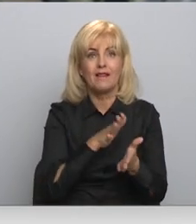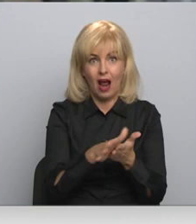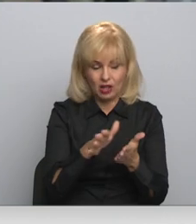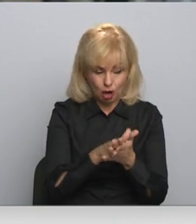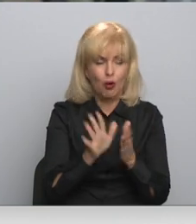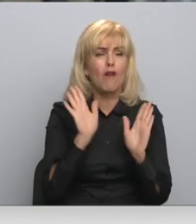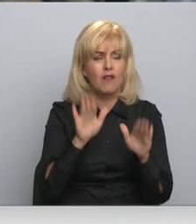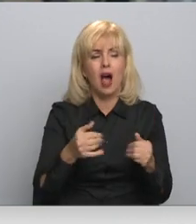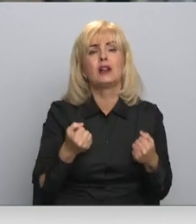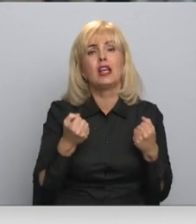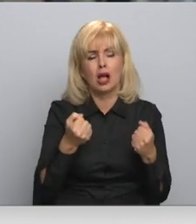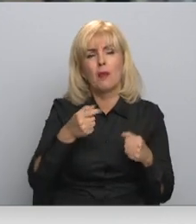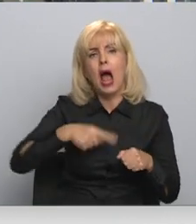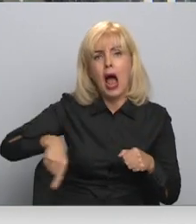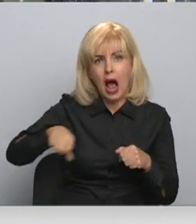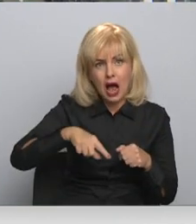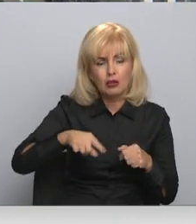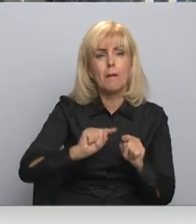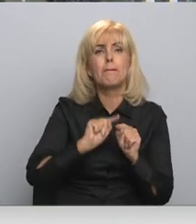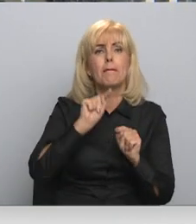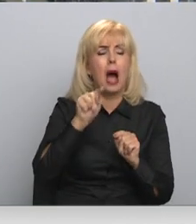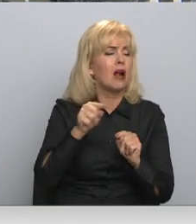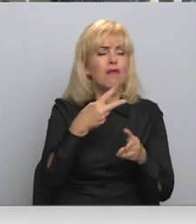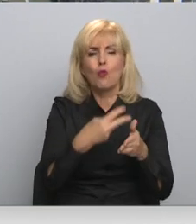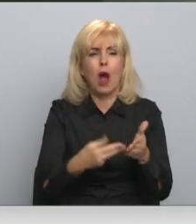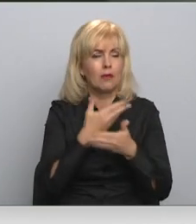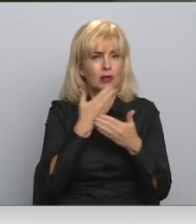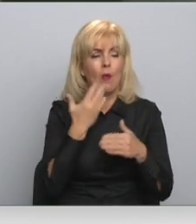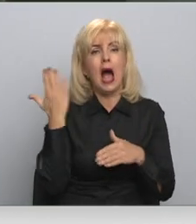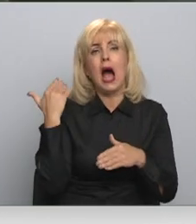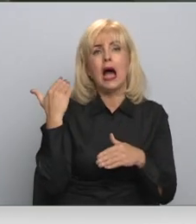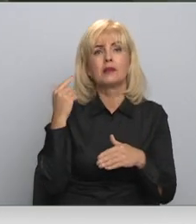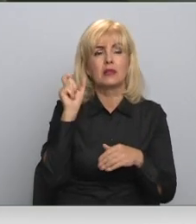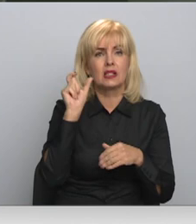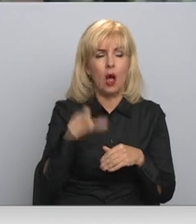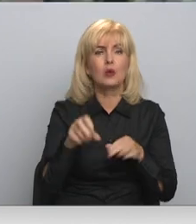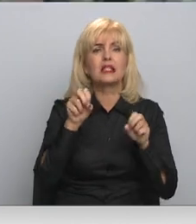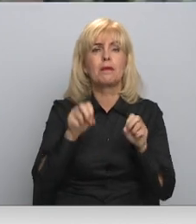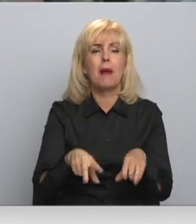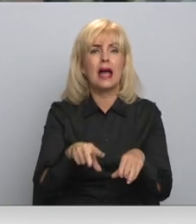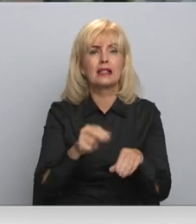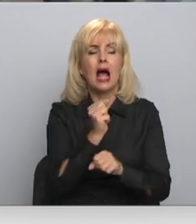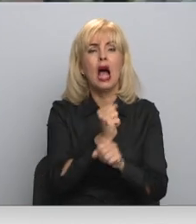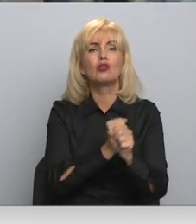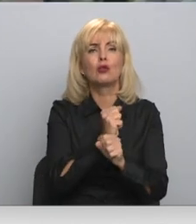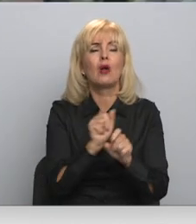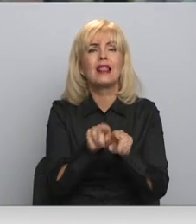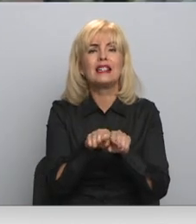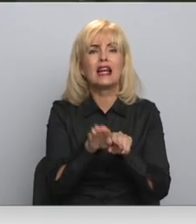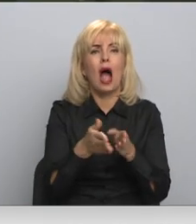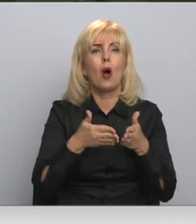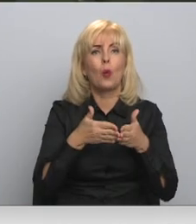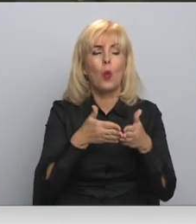Ar viņu var iebraukt ezerā un tikt ezeram pāri, un viņš nenogrimst. Viņam aizmugurē ir pašam savs dzenskrūvis, un viņš tā kā kuģītis arī peld